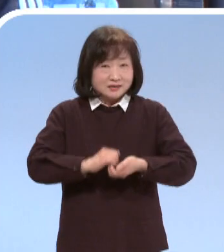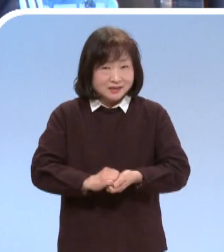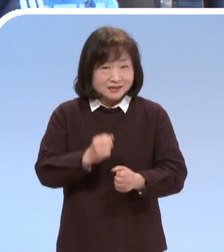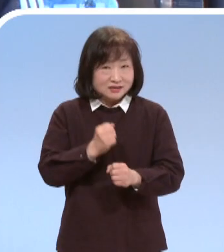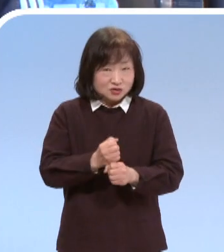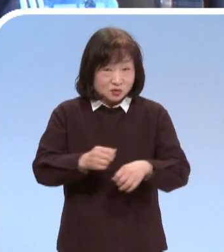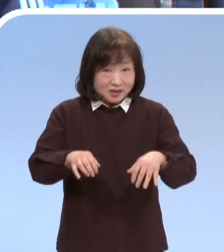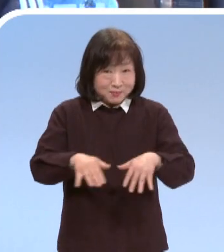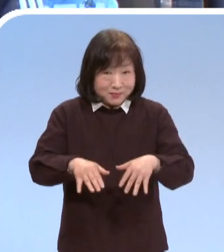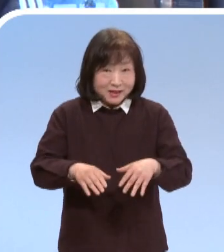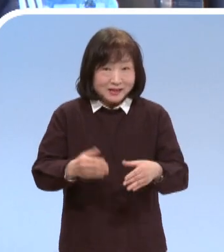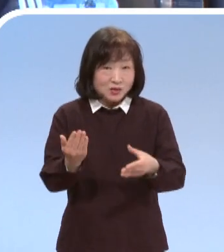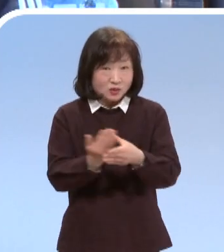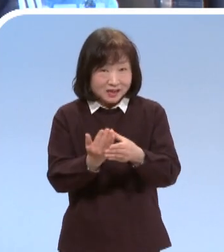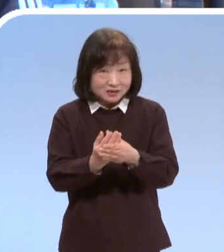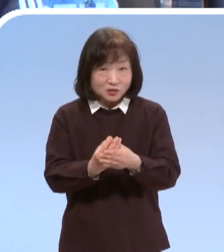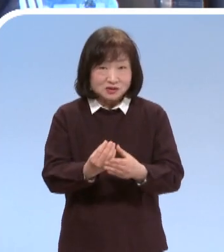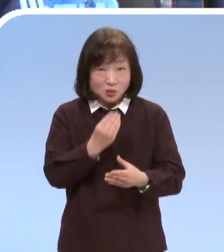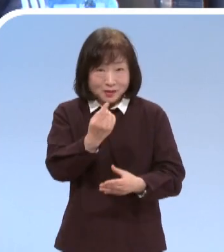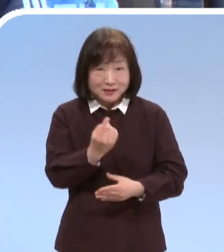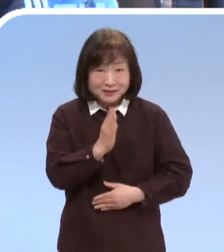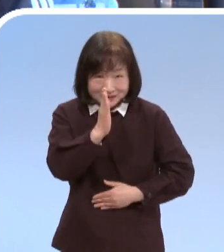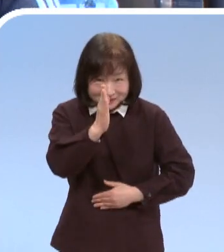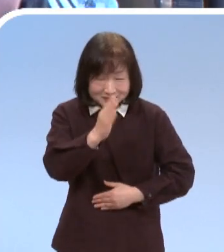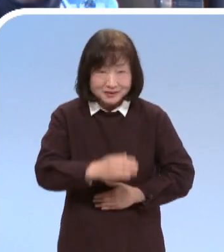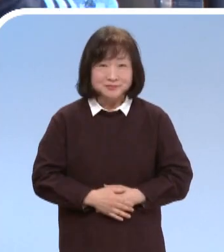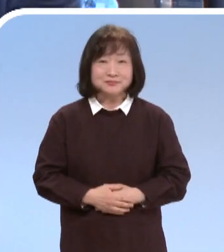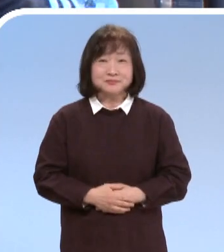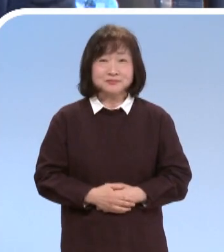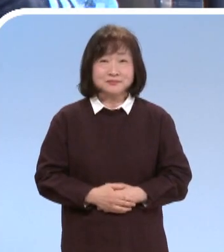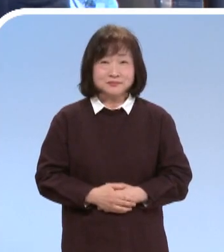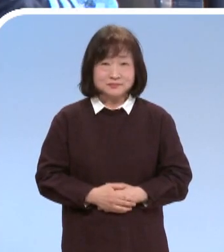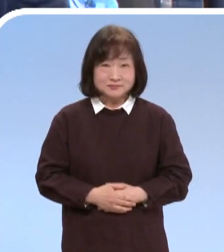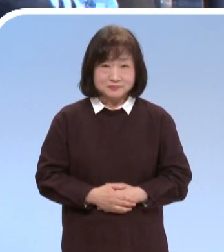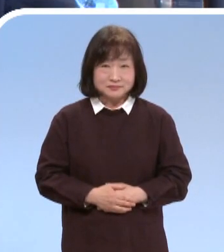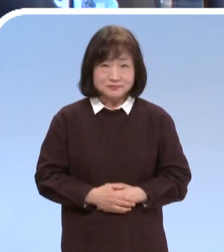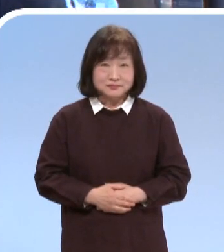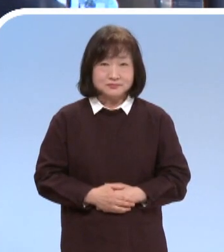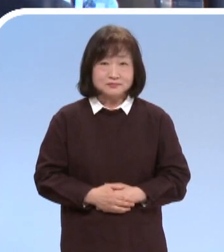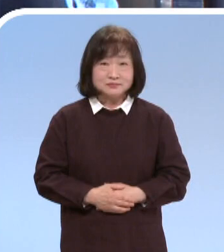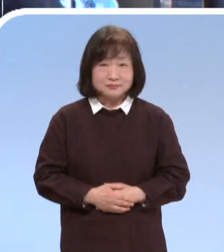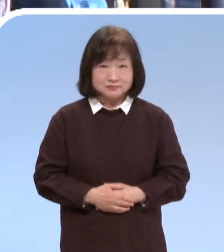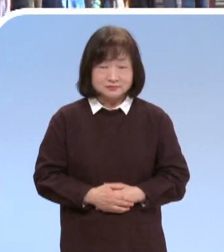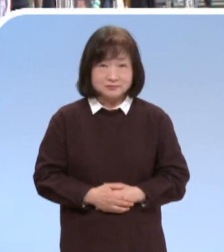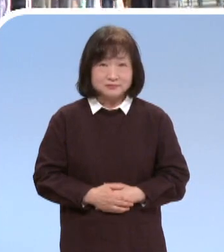ぜひ出来たてのサンドイッチを食べに来てください。待ってます。